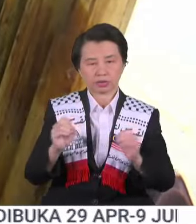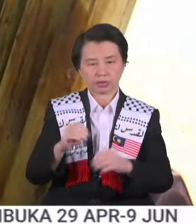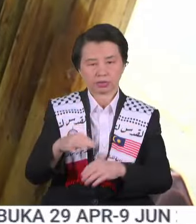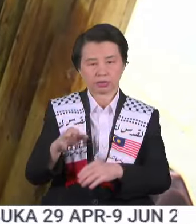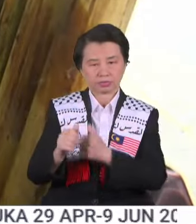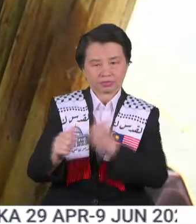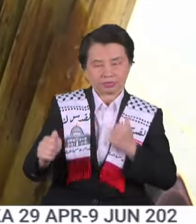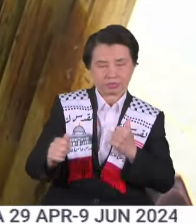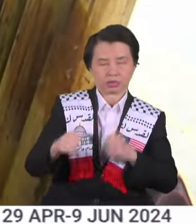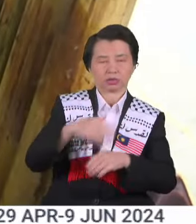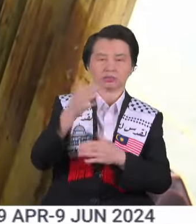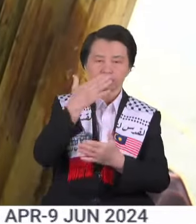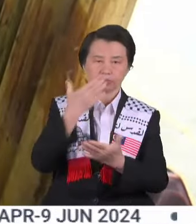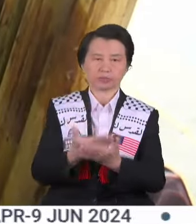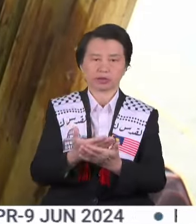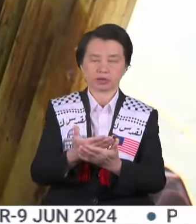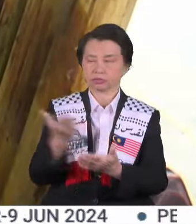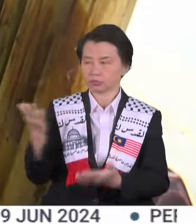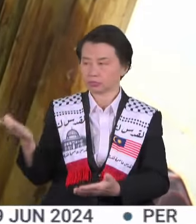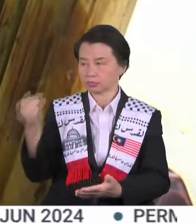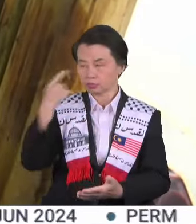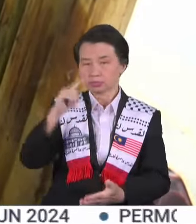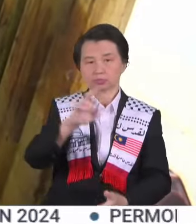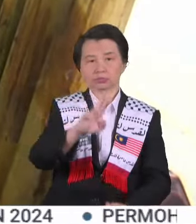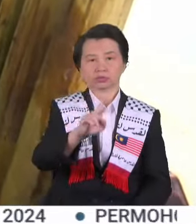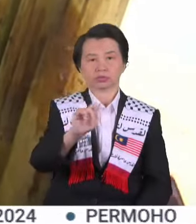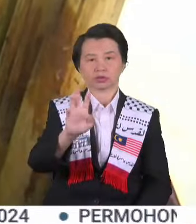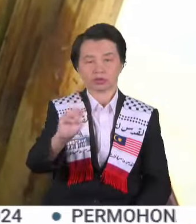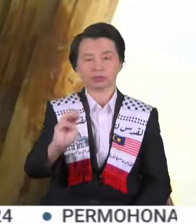terbaik. Aminah Serin, RTM.